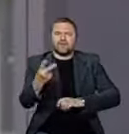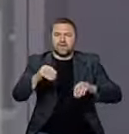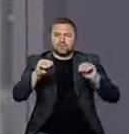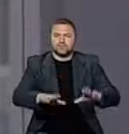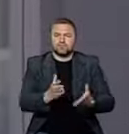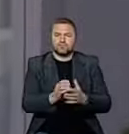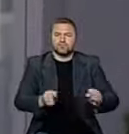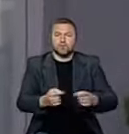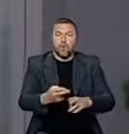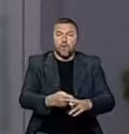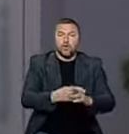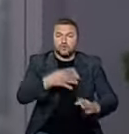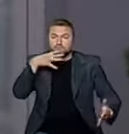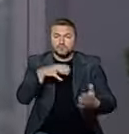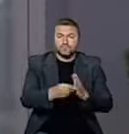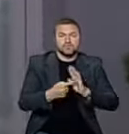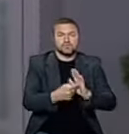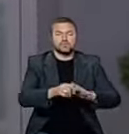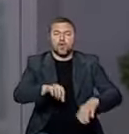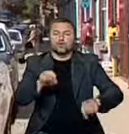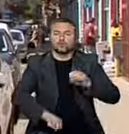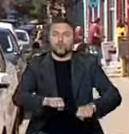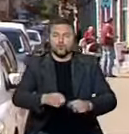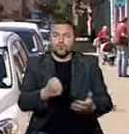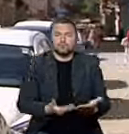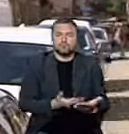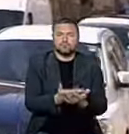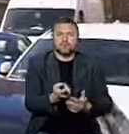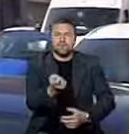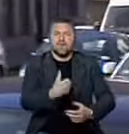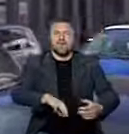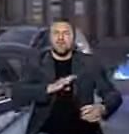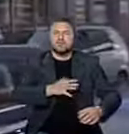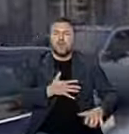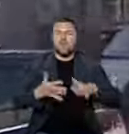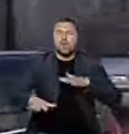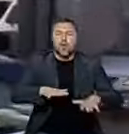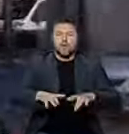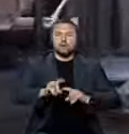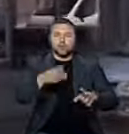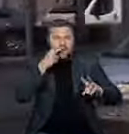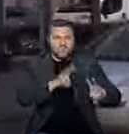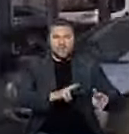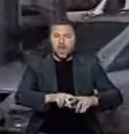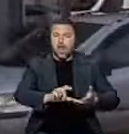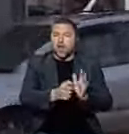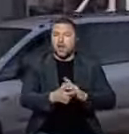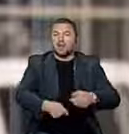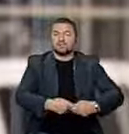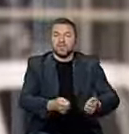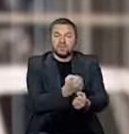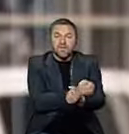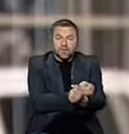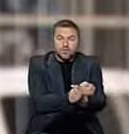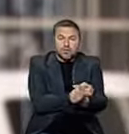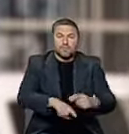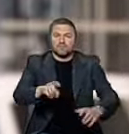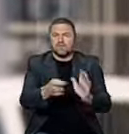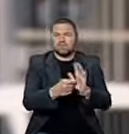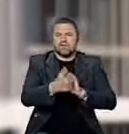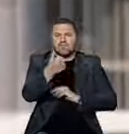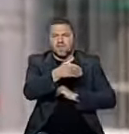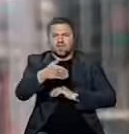sklepów. Urzędnicy znów sprawę skierują do sądu. Pozwą właścicieli nieruchomości, którzy wynajmują lokale sprzedawcom dopalaczy. Będą żądać